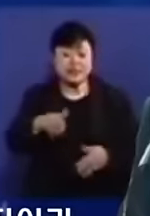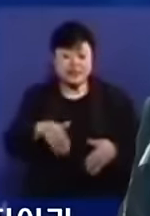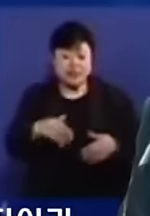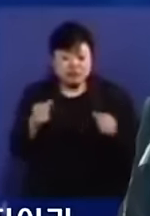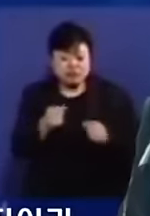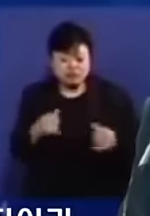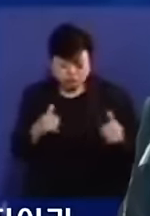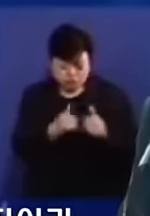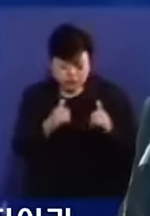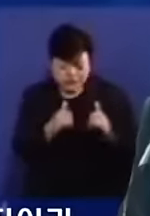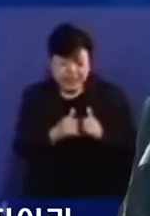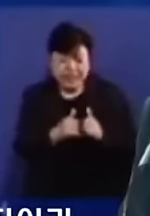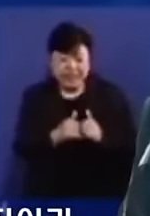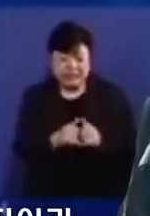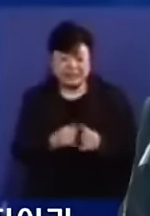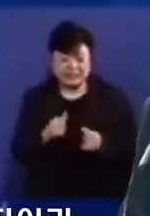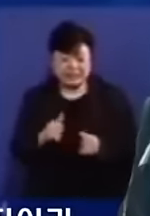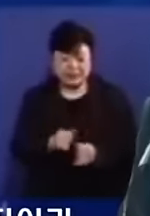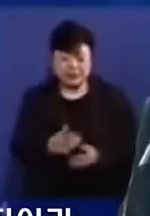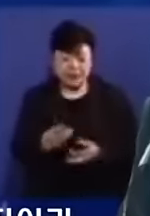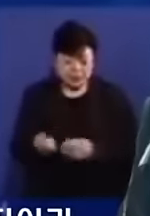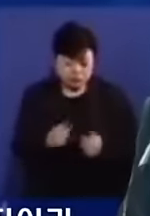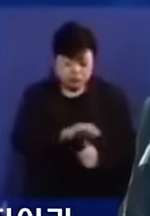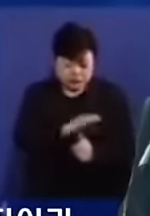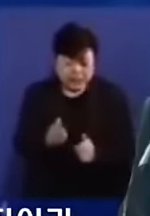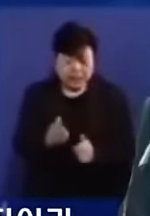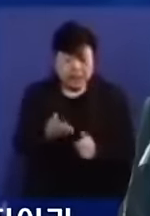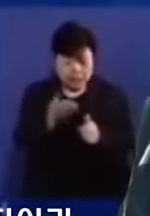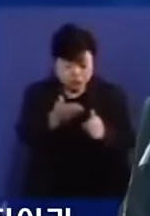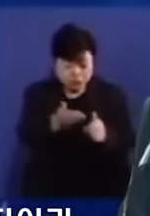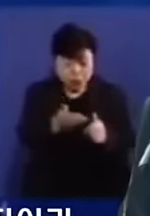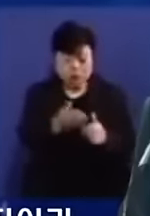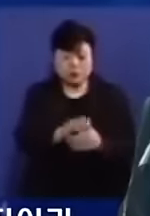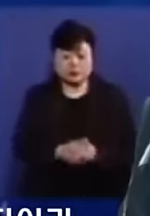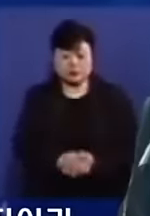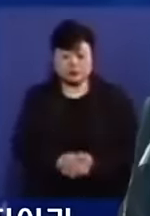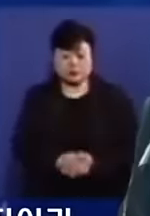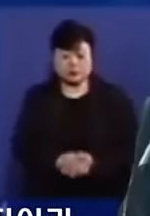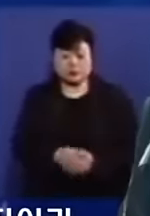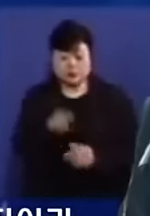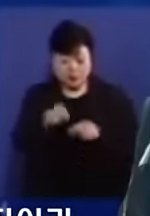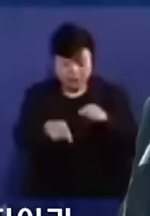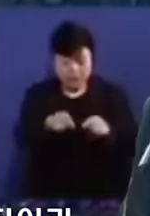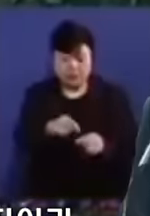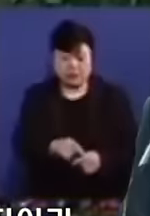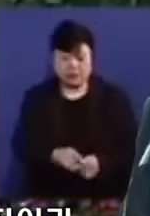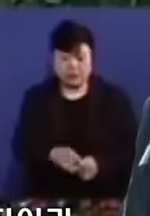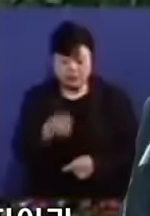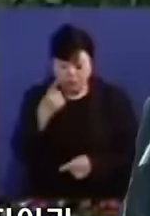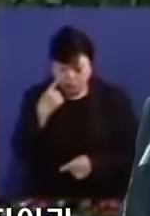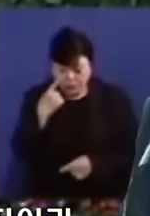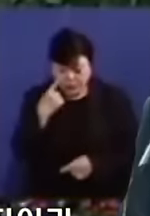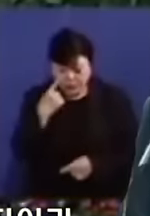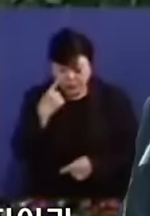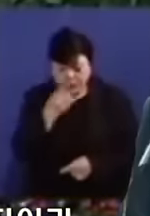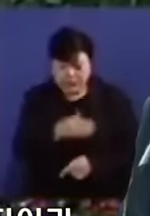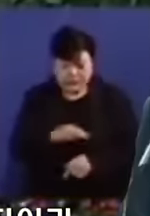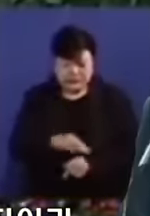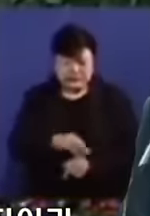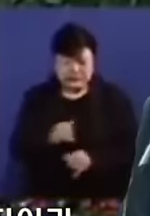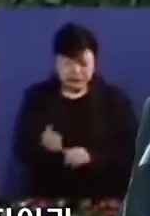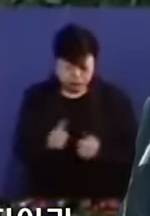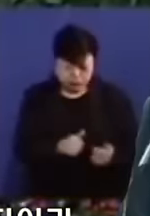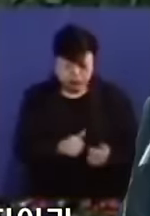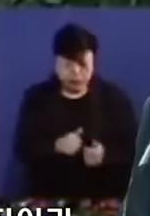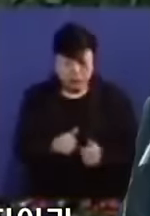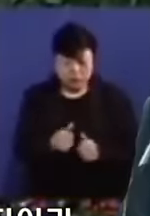남북전쟁이 터지자 전사한 사람들의 장례식을 치러주기 위하여 일선으로 나갔습니다. 그런데 가서 보니 시체 더미 속에